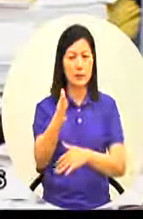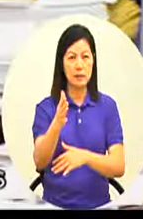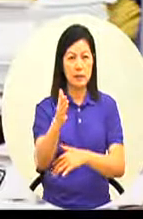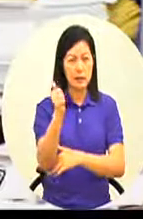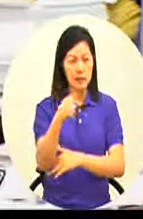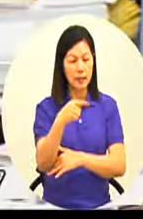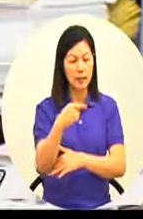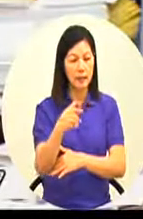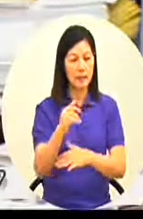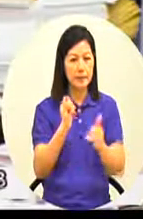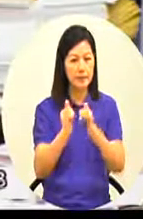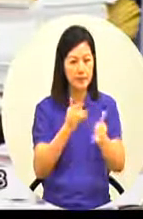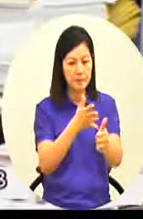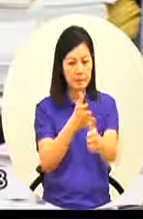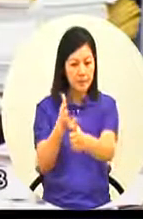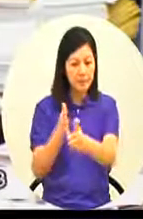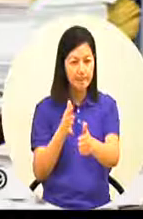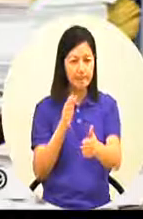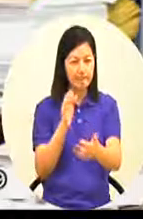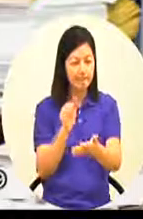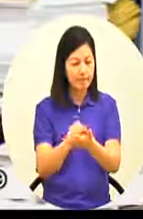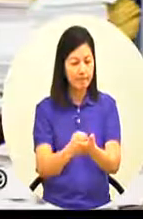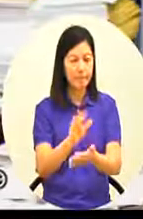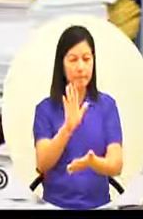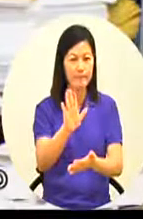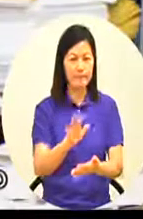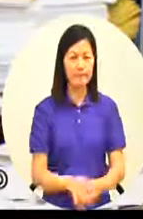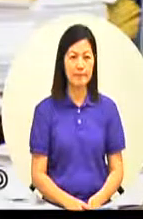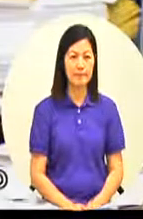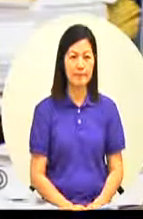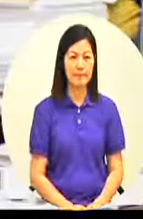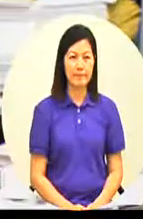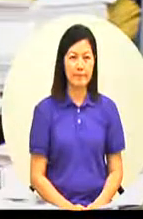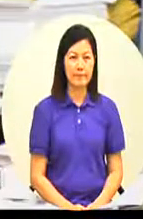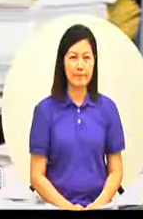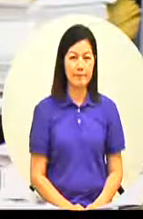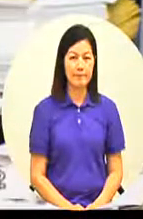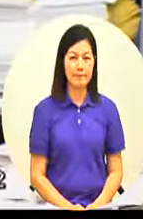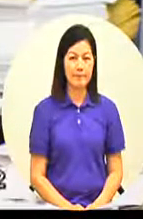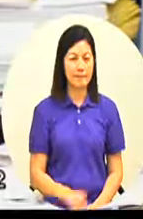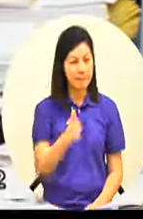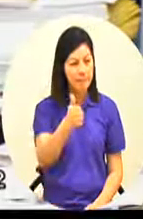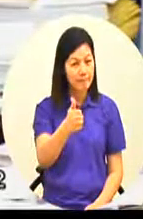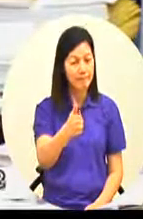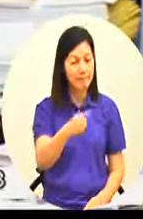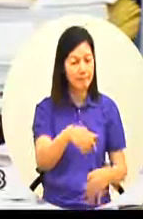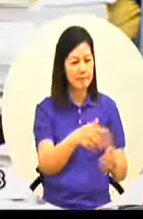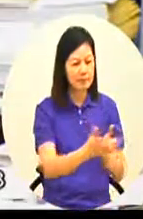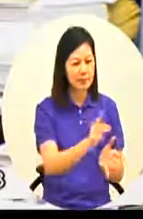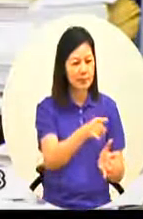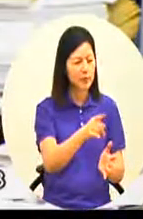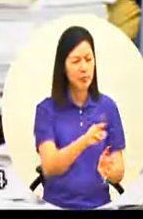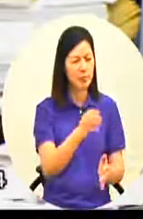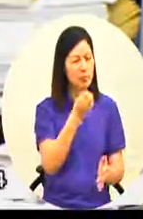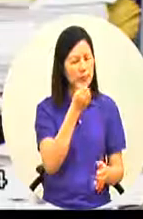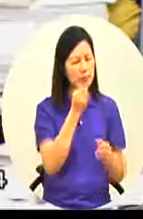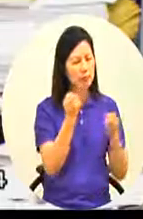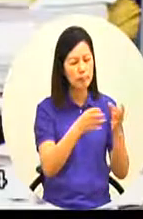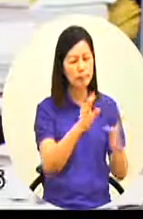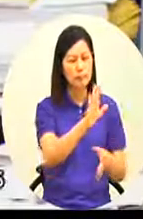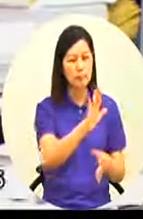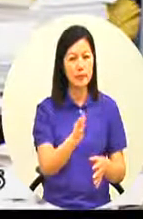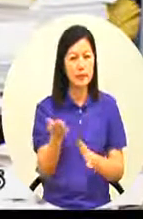查，我记得上次除了他，我们讲好的部分就不讲了，就是上一次的结论